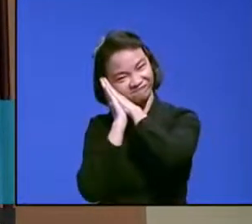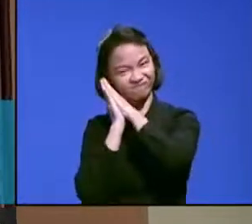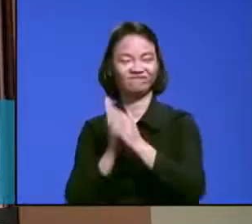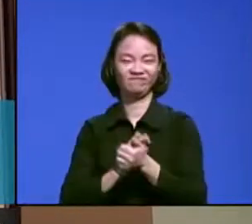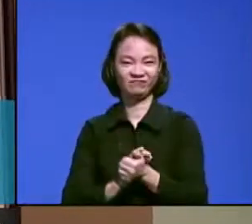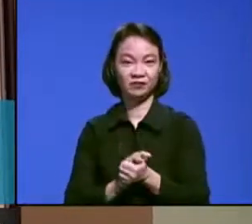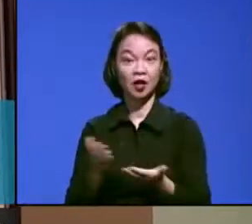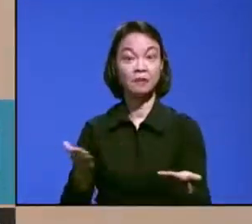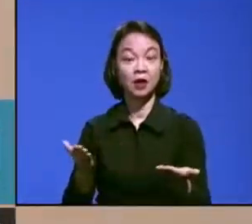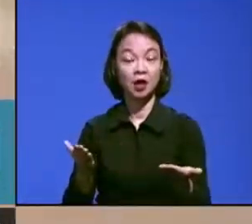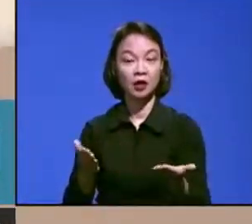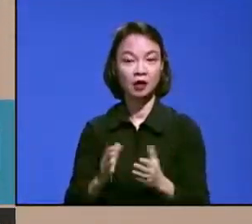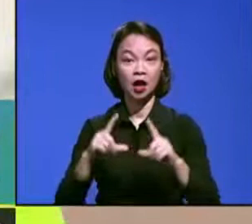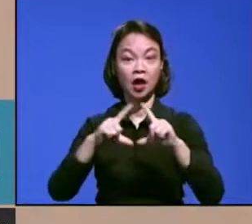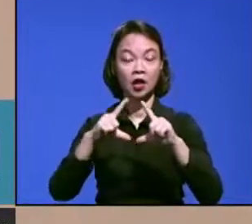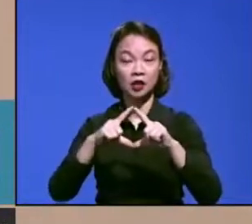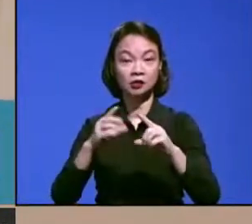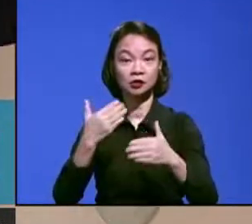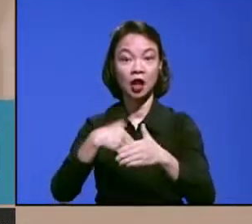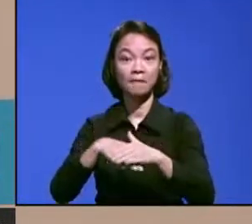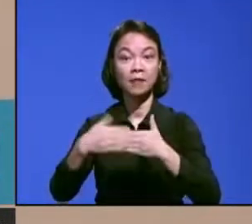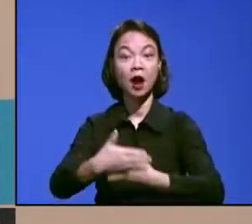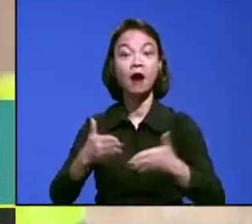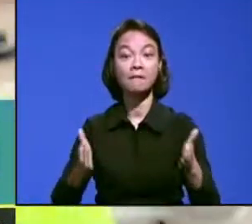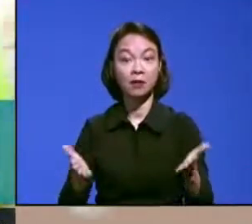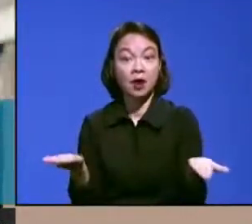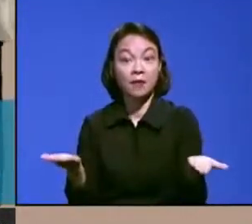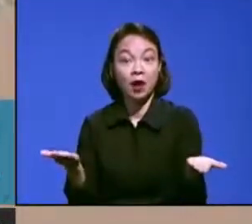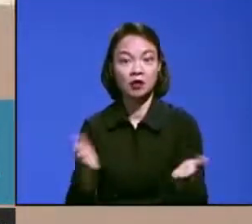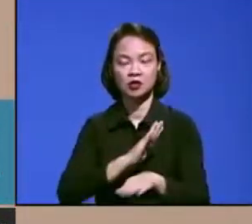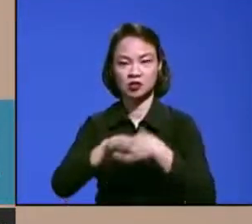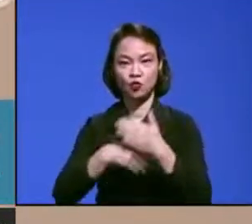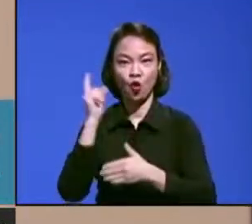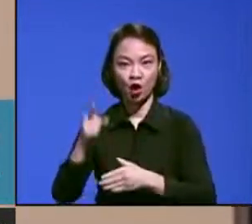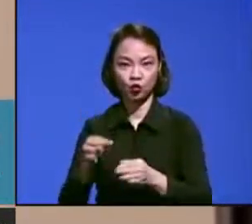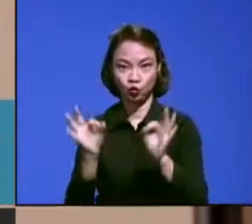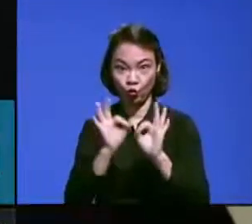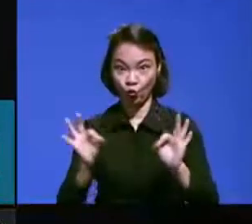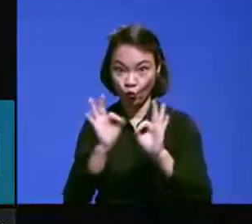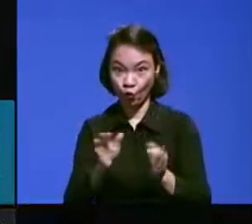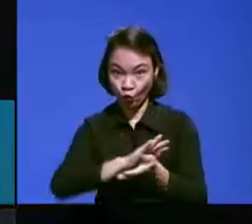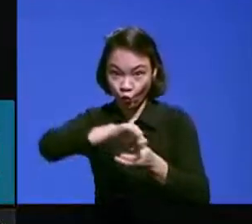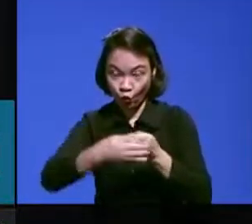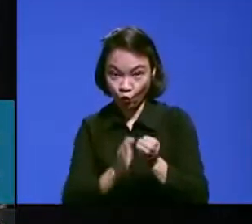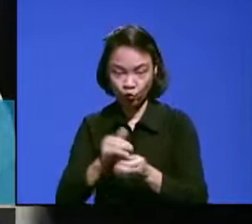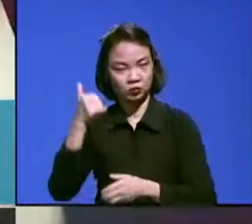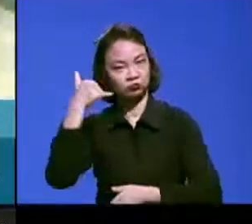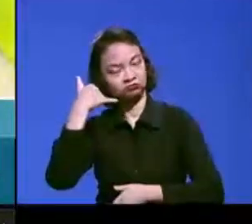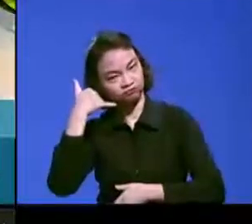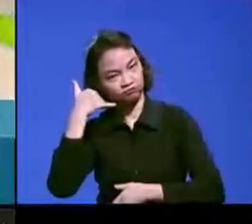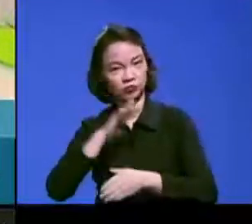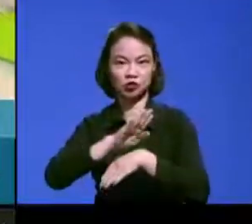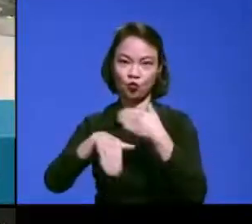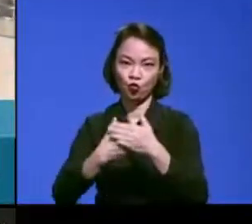Lalu bagaimana dengan pernak-pernik barang di dalam kamar? Semuanya harus didisinfeksi, mulai dari telepon hingga